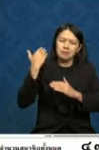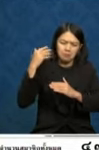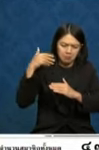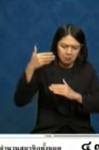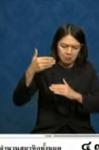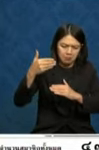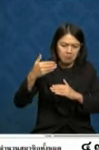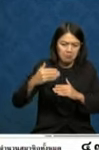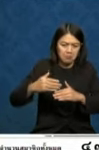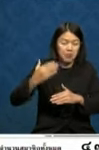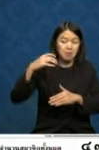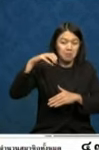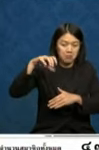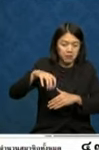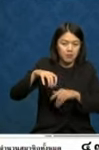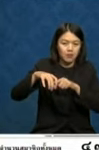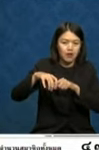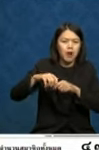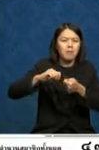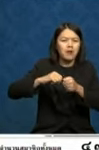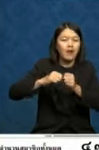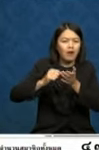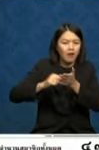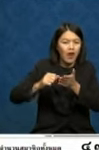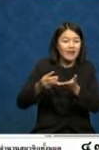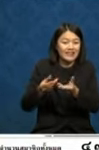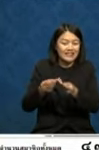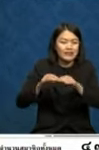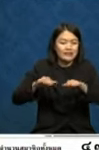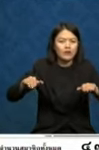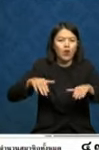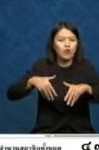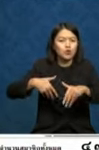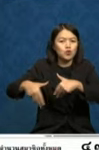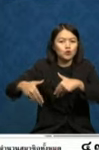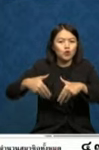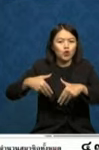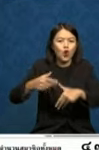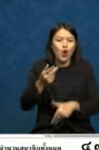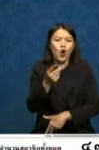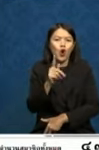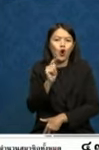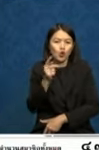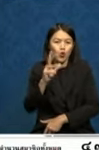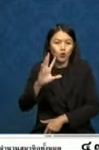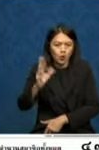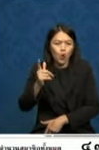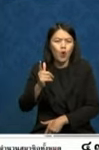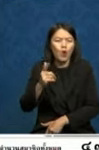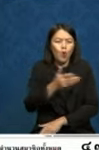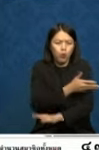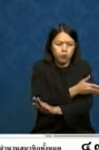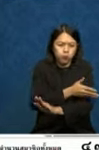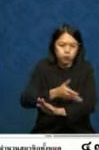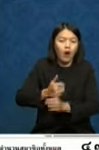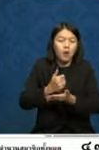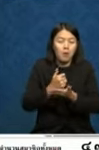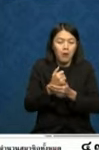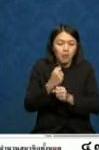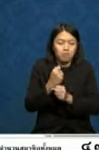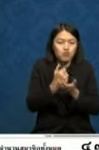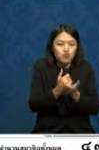นะแต่ว่าการแก้ไขปัญหาที่ดินของพี่น้องประชาชนในนามของคทช.ก็มีมาก่อนหน้านั้นแล้วแ